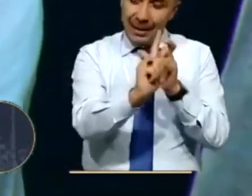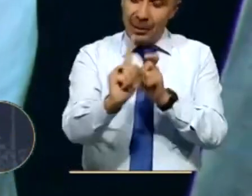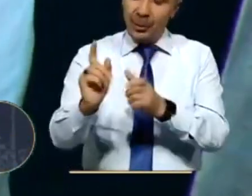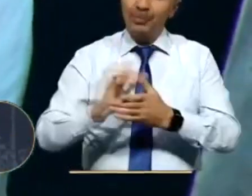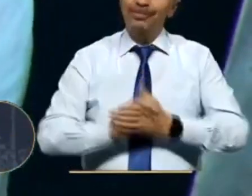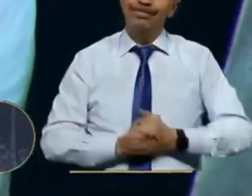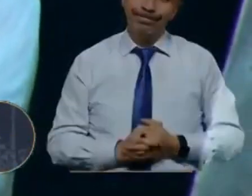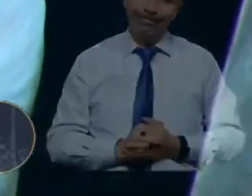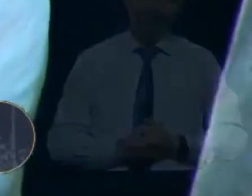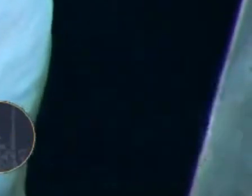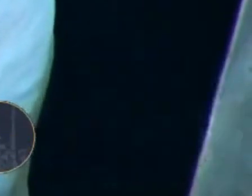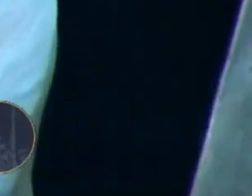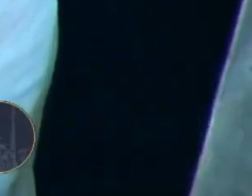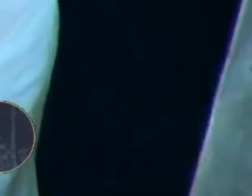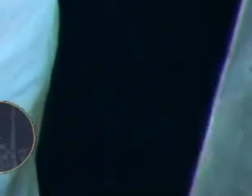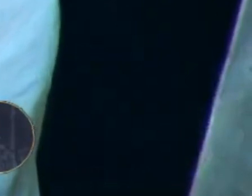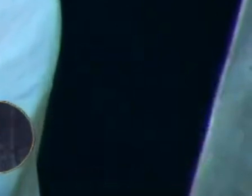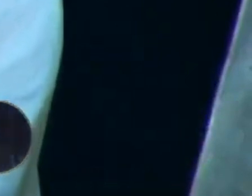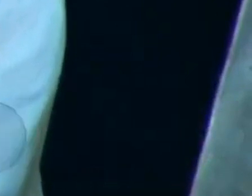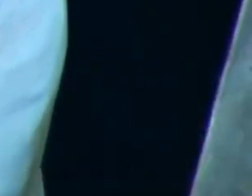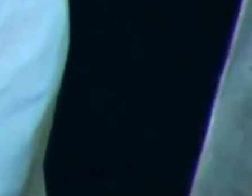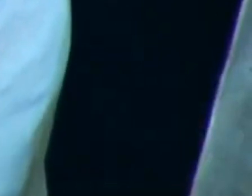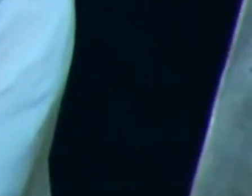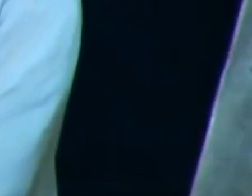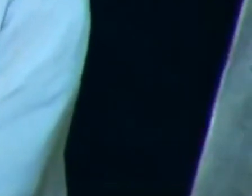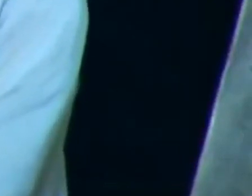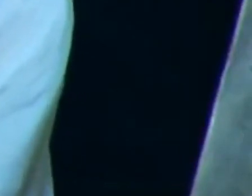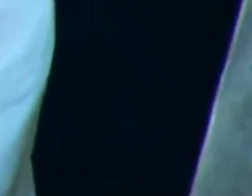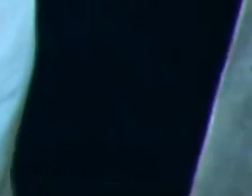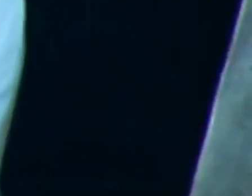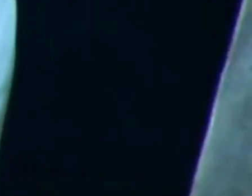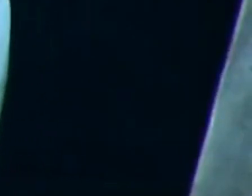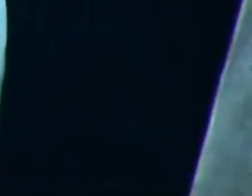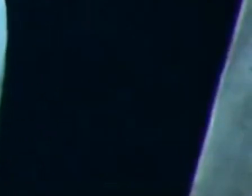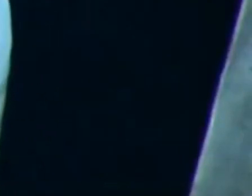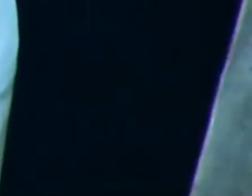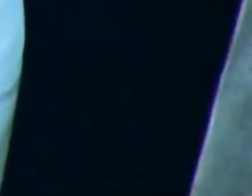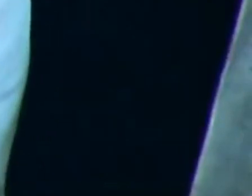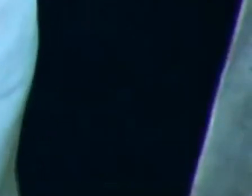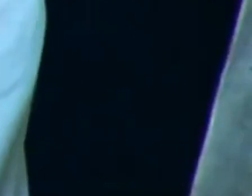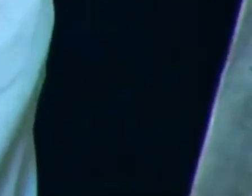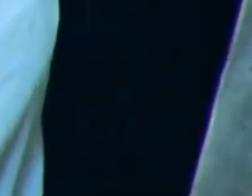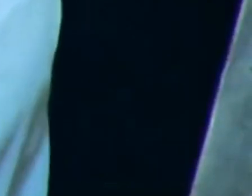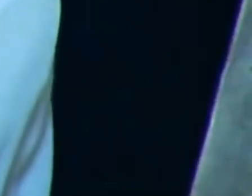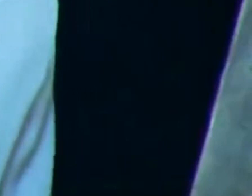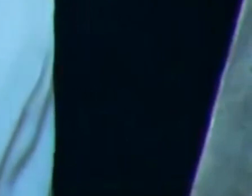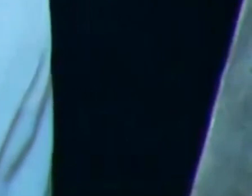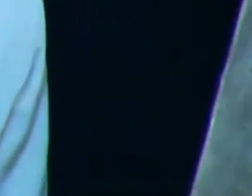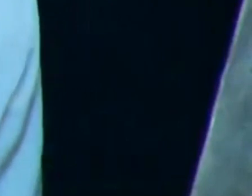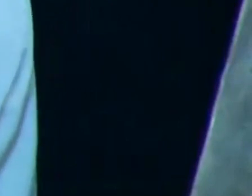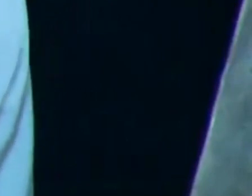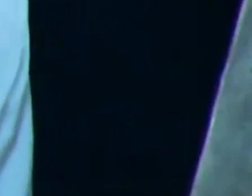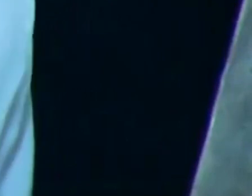kelamullahil melikil azizil allem kema galallahu tebareke ve teala fil kelam ve